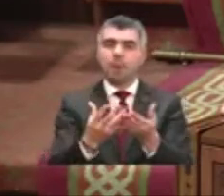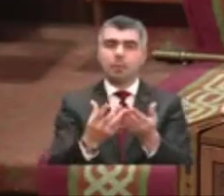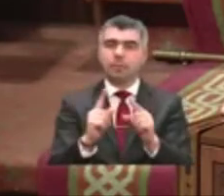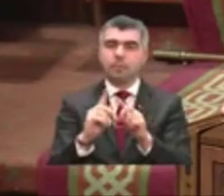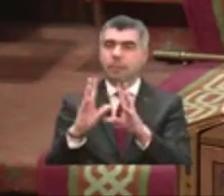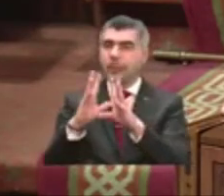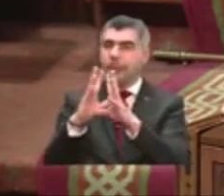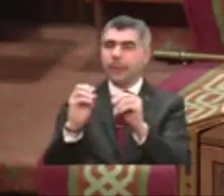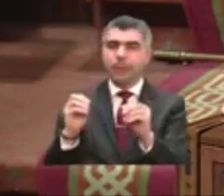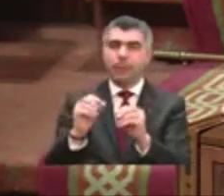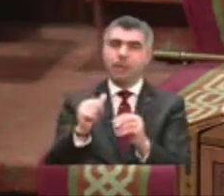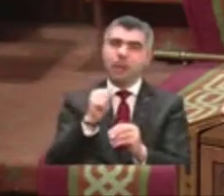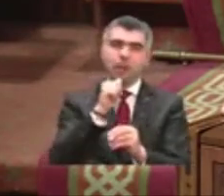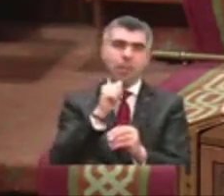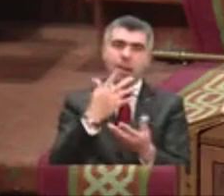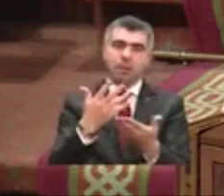المياه.